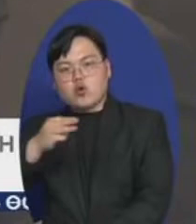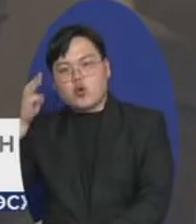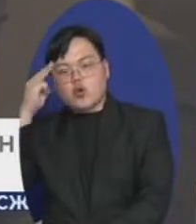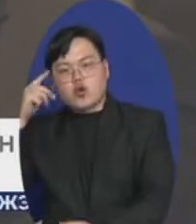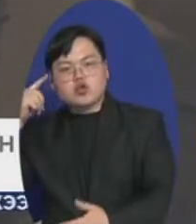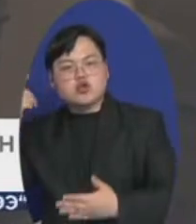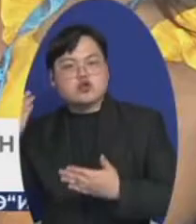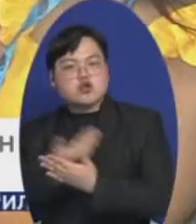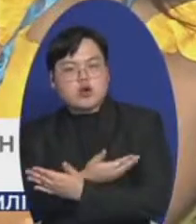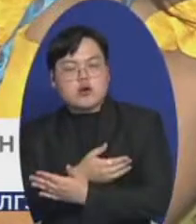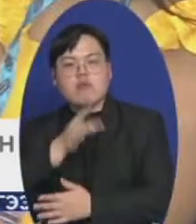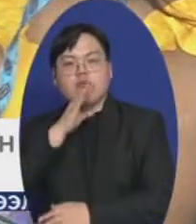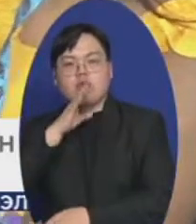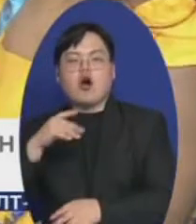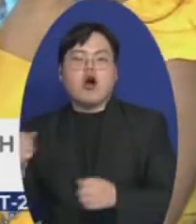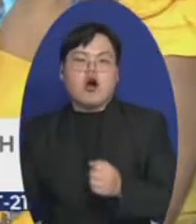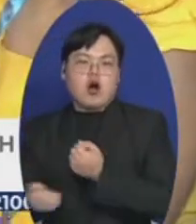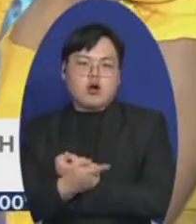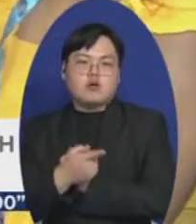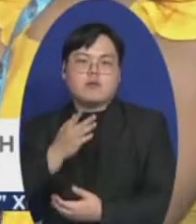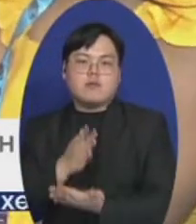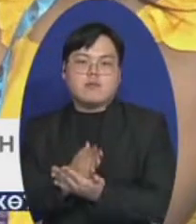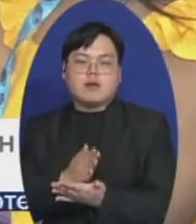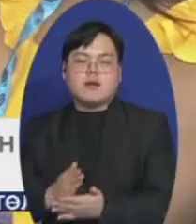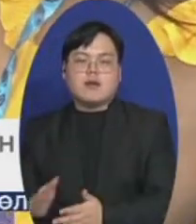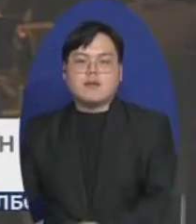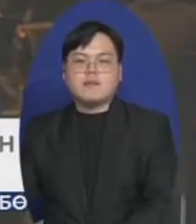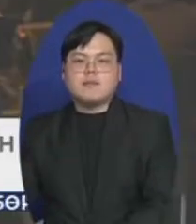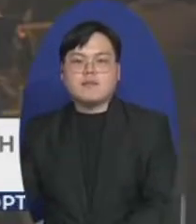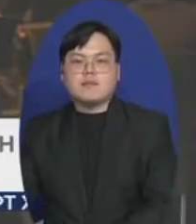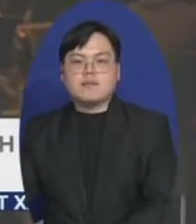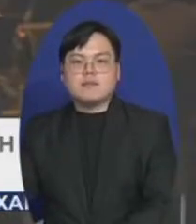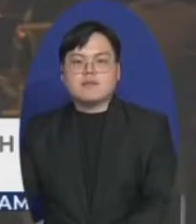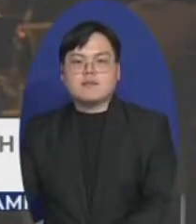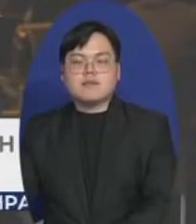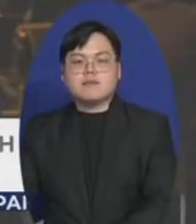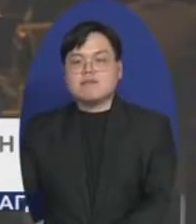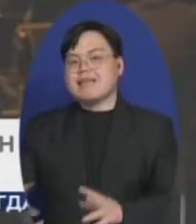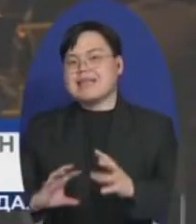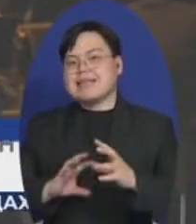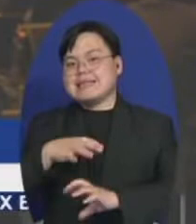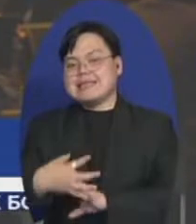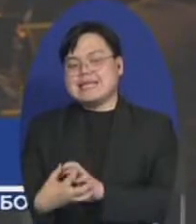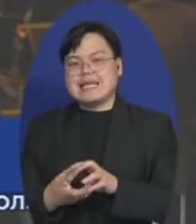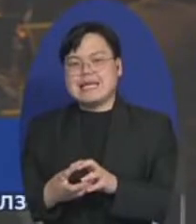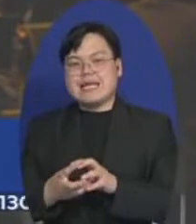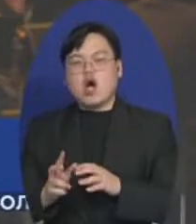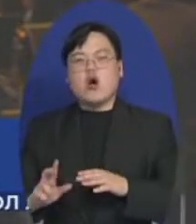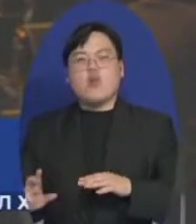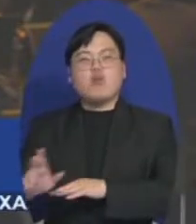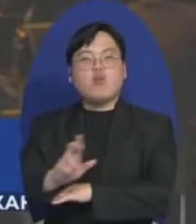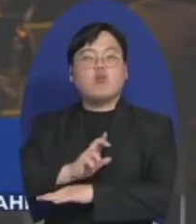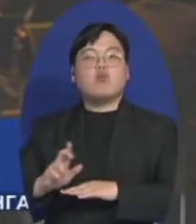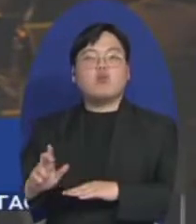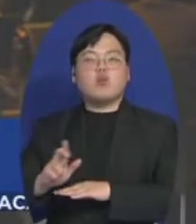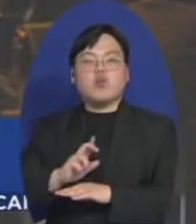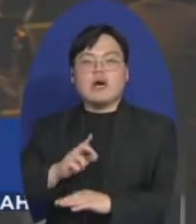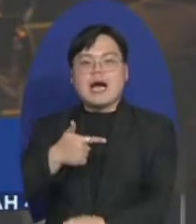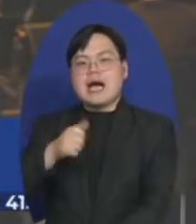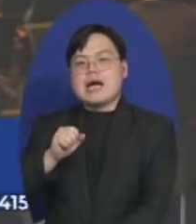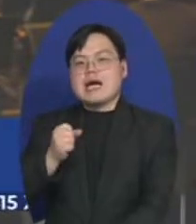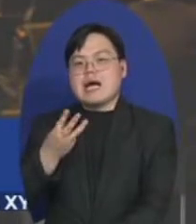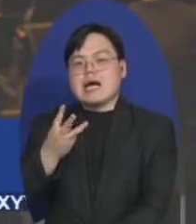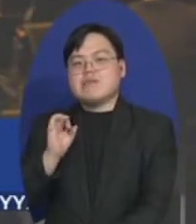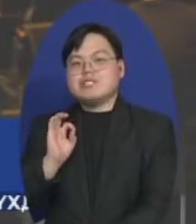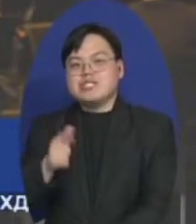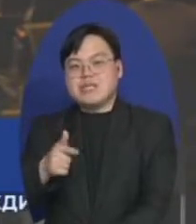боломжийг олгож байгаагаараа онцлогтой байгааг оролцогчд хэлж байна. Дэлхийд дахинд байгаа бүс нутгуудын